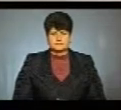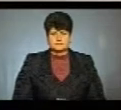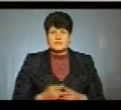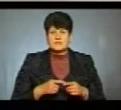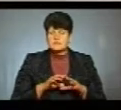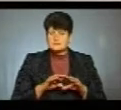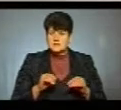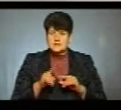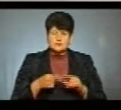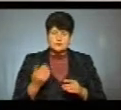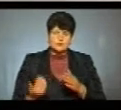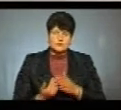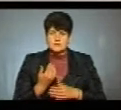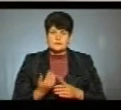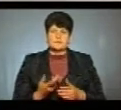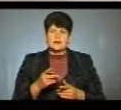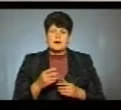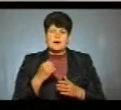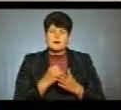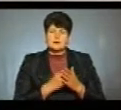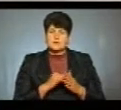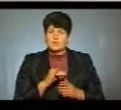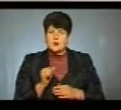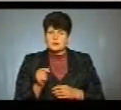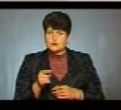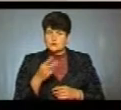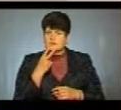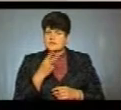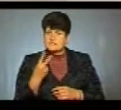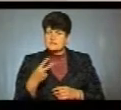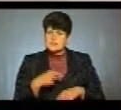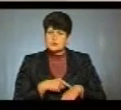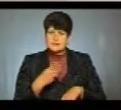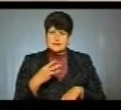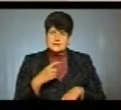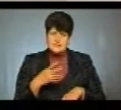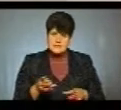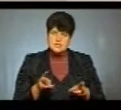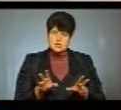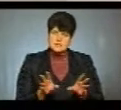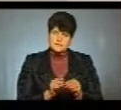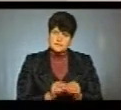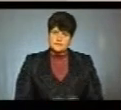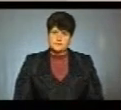На цьому тема не все. Наступний випуск новин на телеканалі ЮА Тернопіль. Дивіться о 20:30. Залишайтеся із нами.